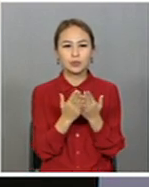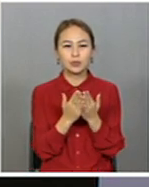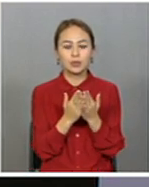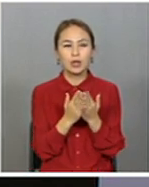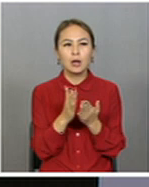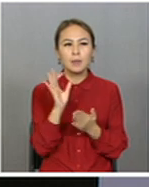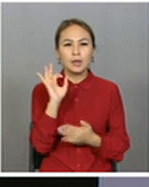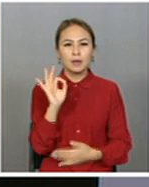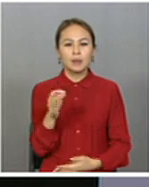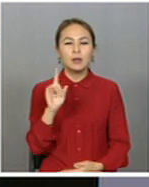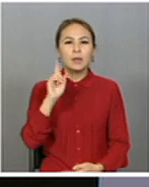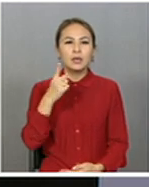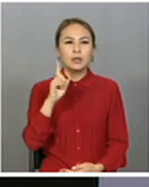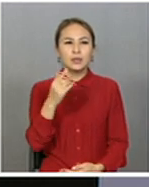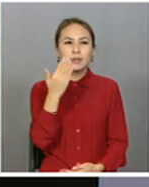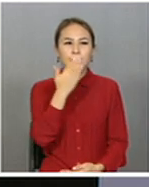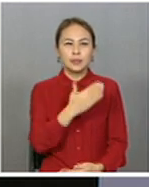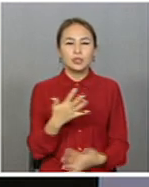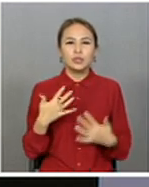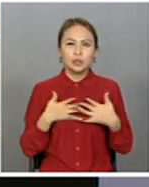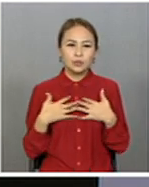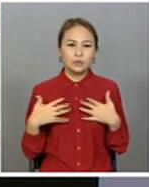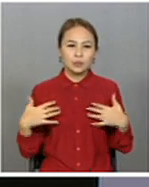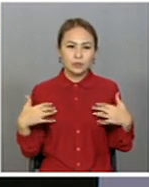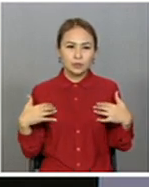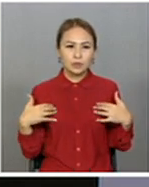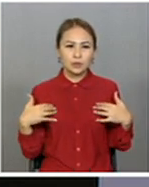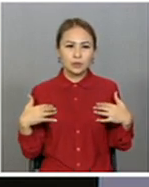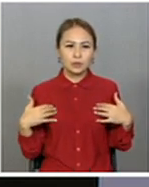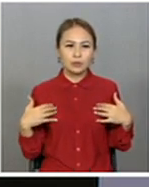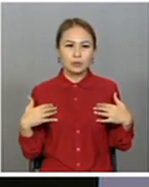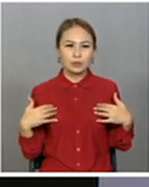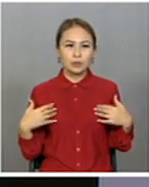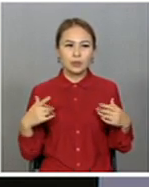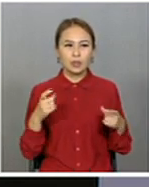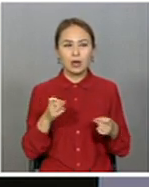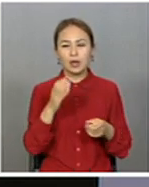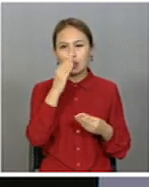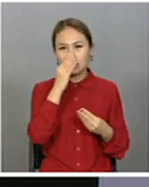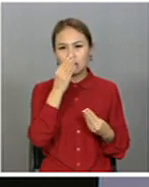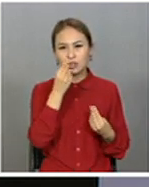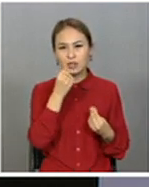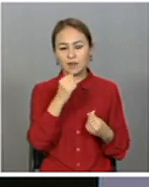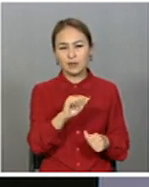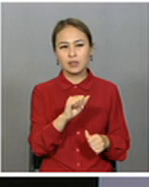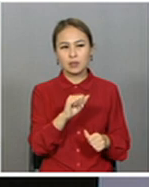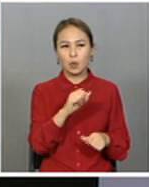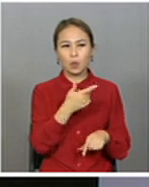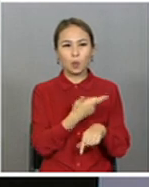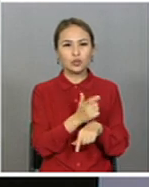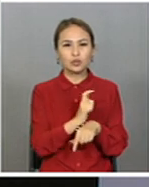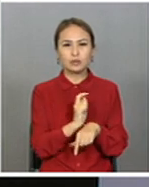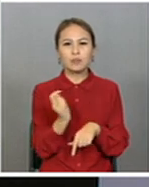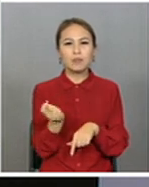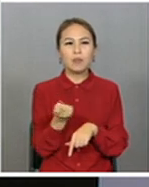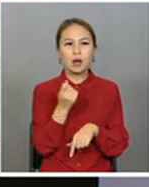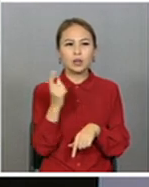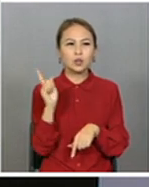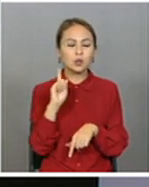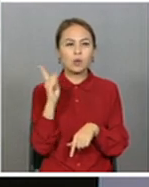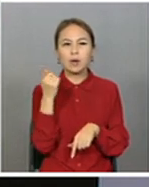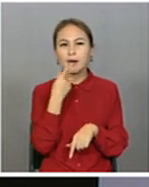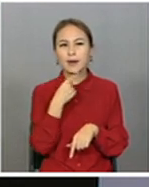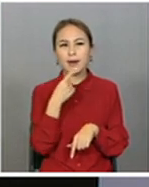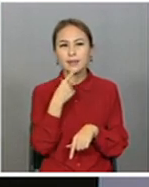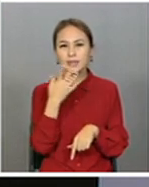Правильно, потому что эти животные и птицы на грани исчезновения. Знаете ли вы, что красный